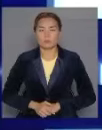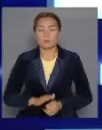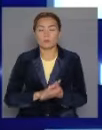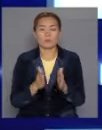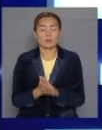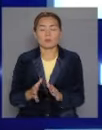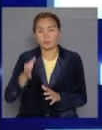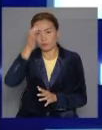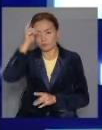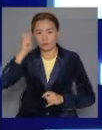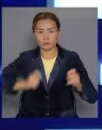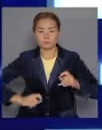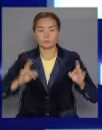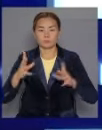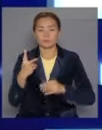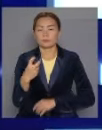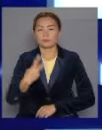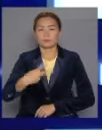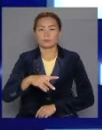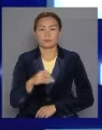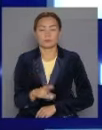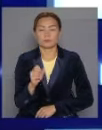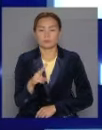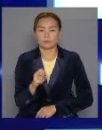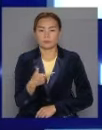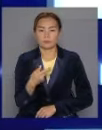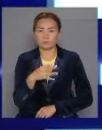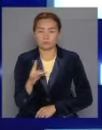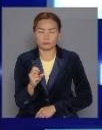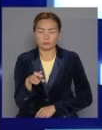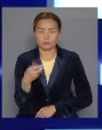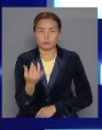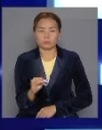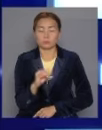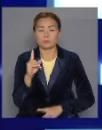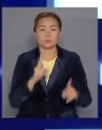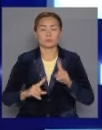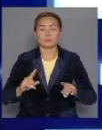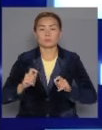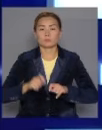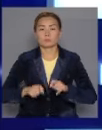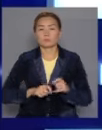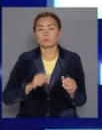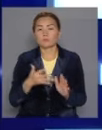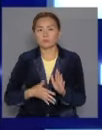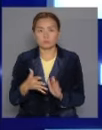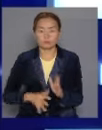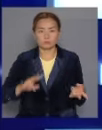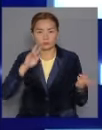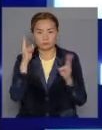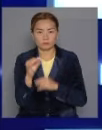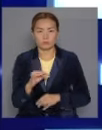Состоялась научная конференция, посвященная 220-летию Курмагазы Сагарбай-Улы. Заседание было проведено в целях изучения и